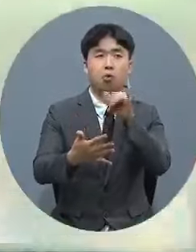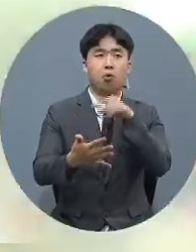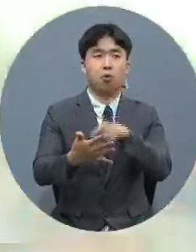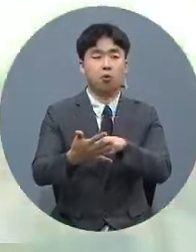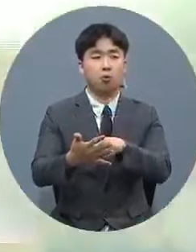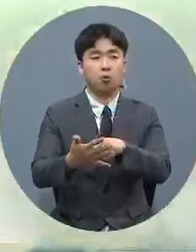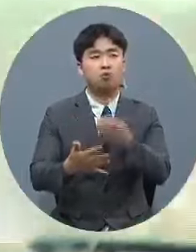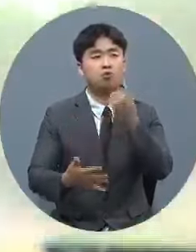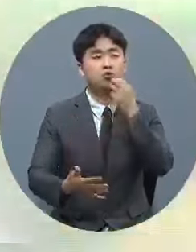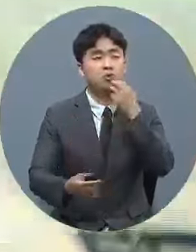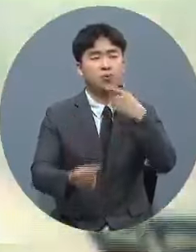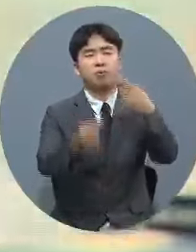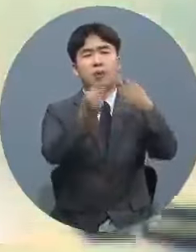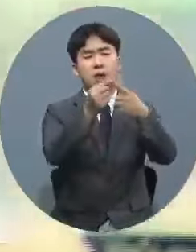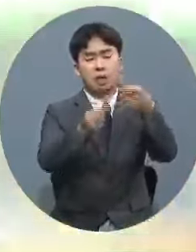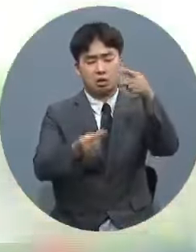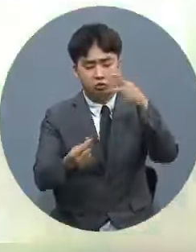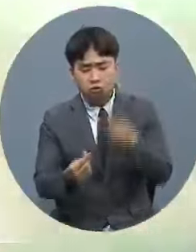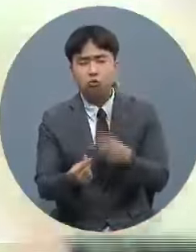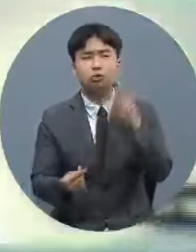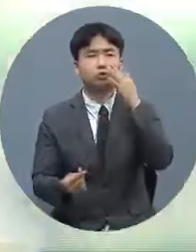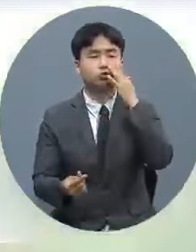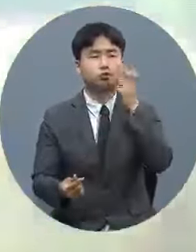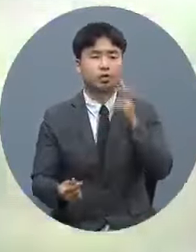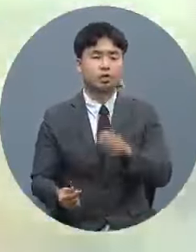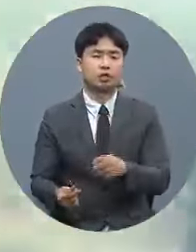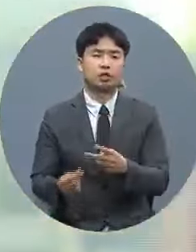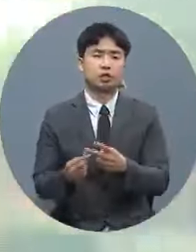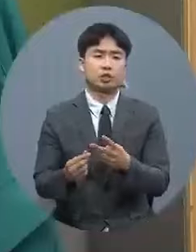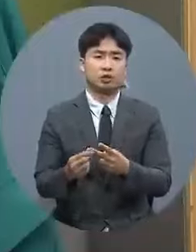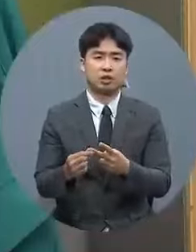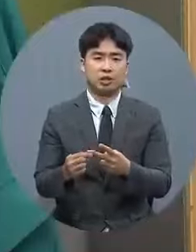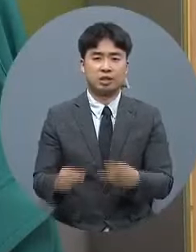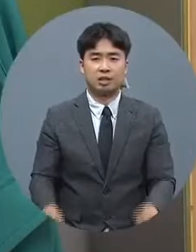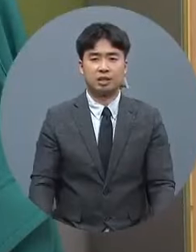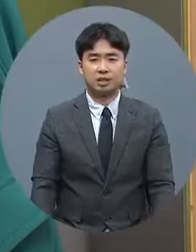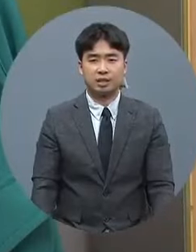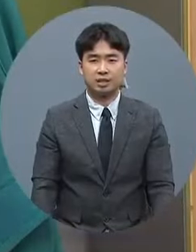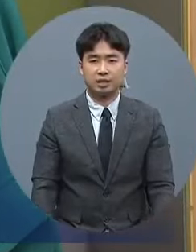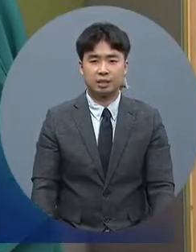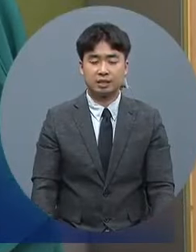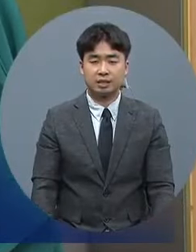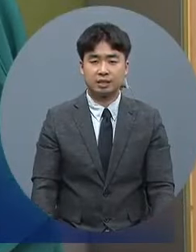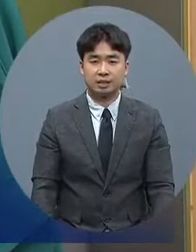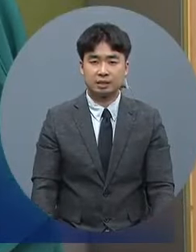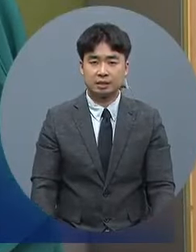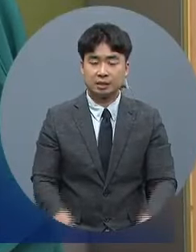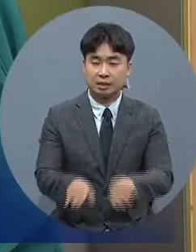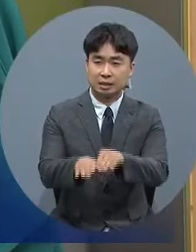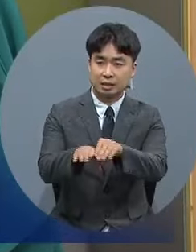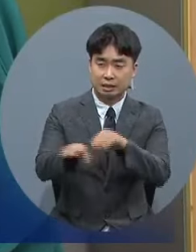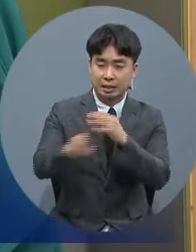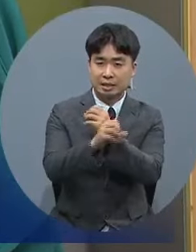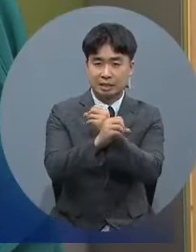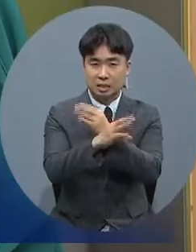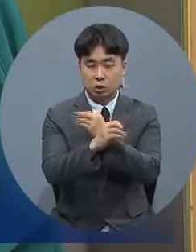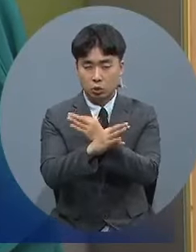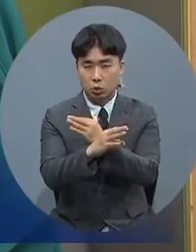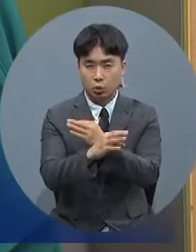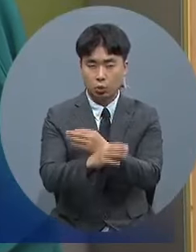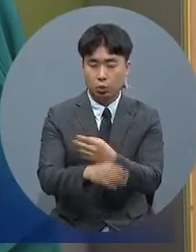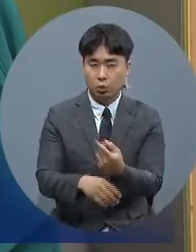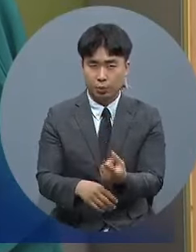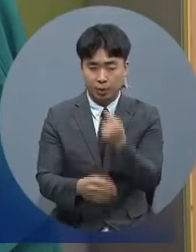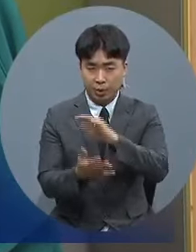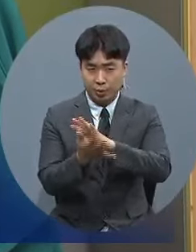서비스는 서울에 이어 울산이 두 번째로 시행하고 있습니다. 교통체계를 항상 최적화하고